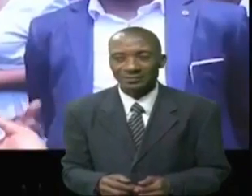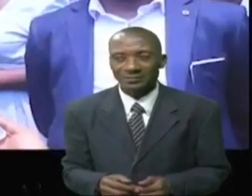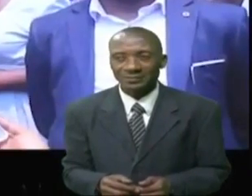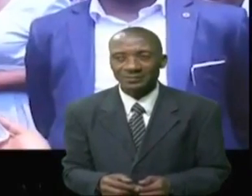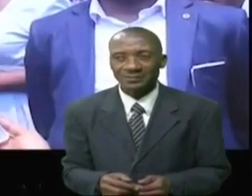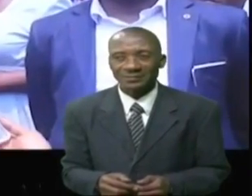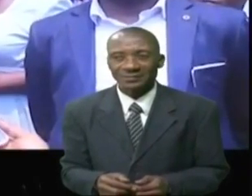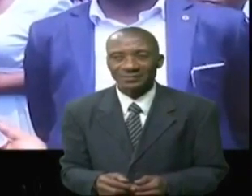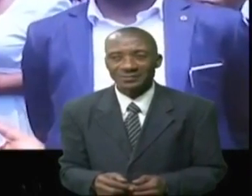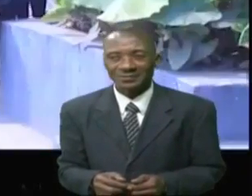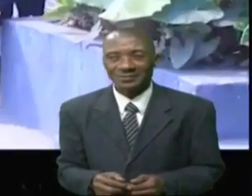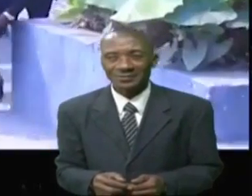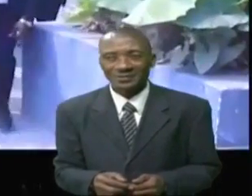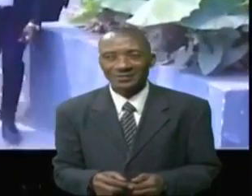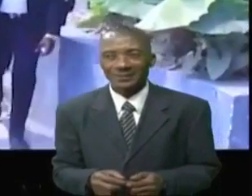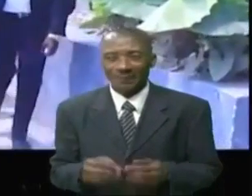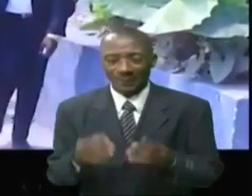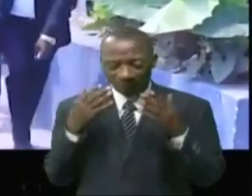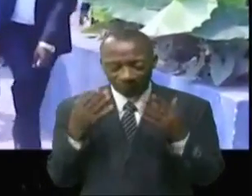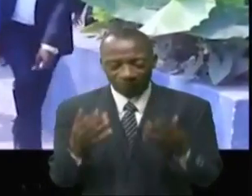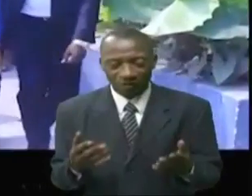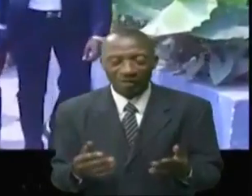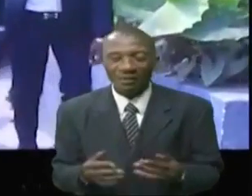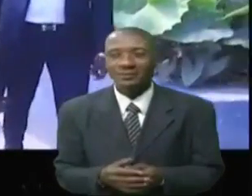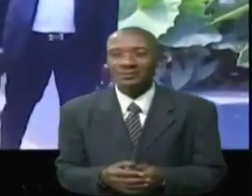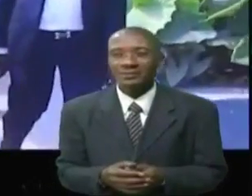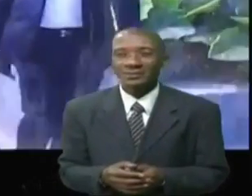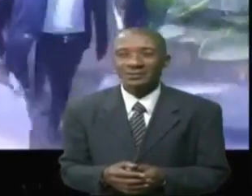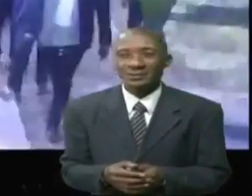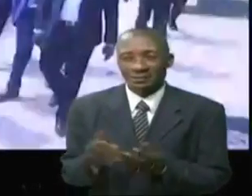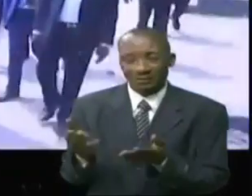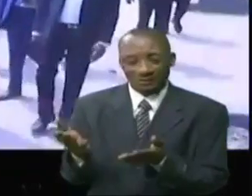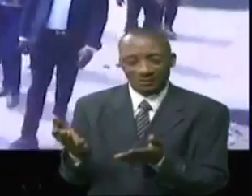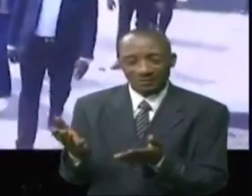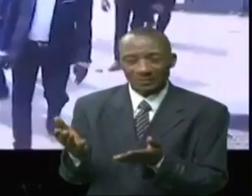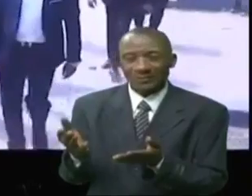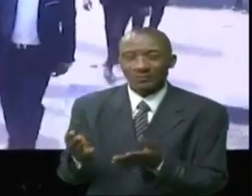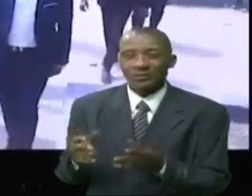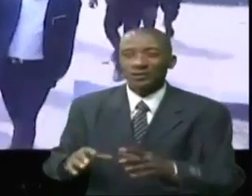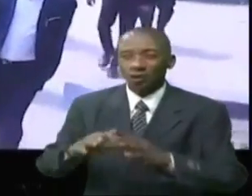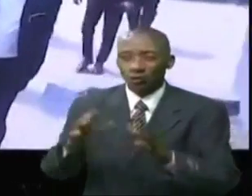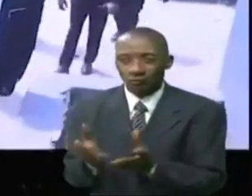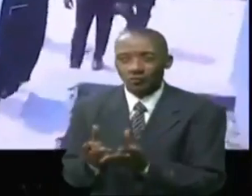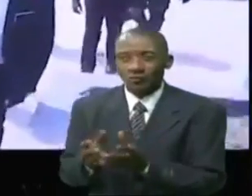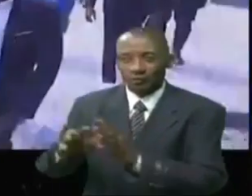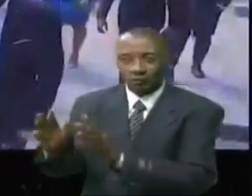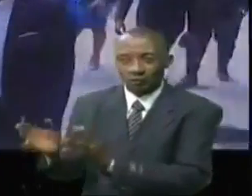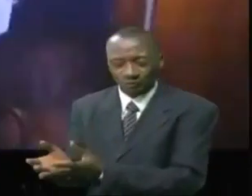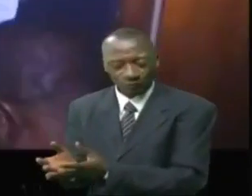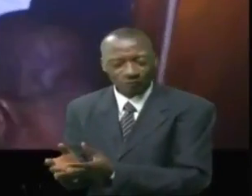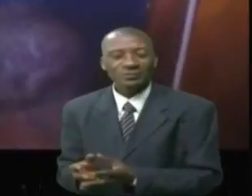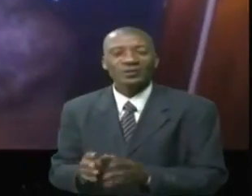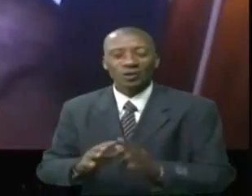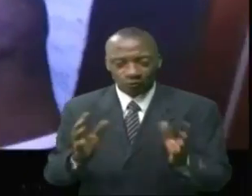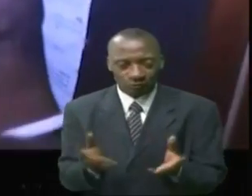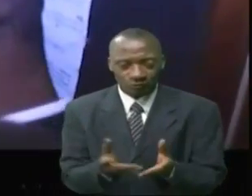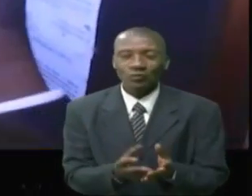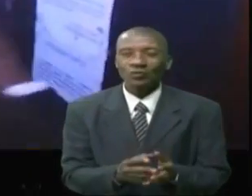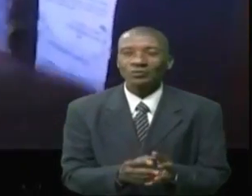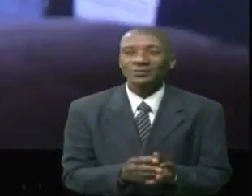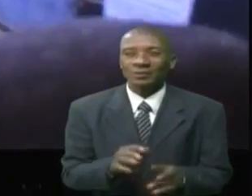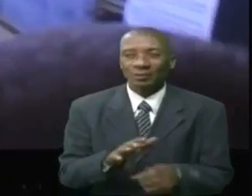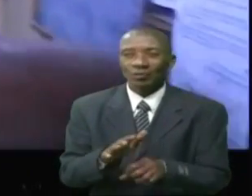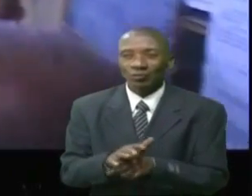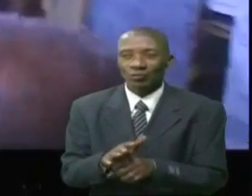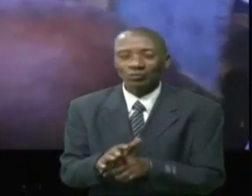remonter la pente. Soucieux du bien-être de son personnel, le ministre de l'Agriculture, Maître José Mpanda Kabango, a